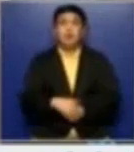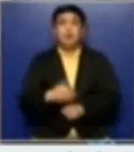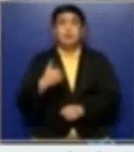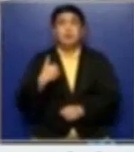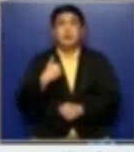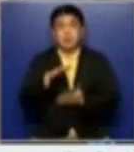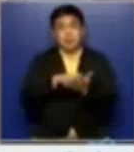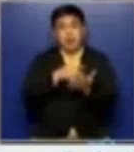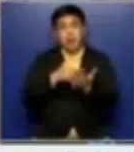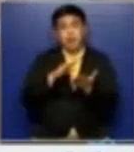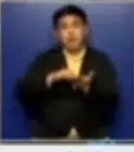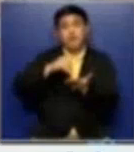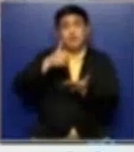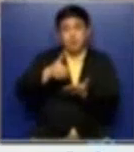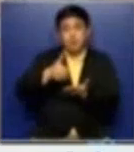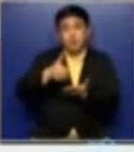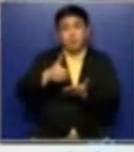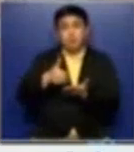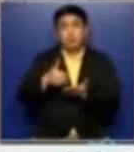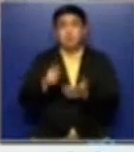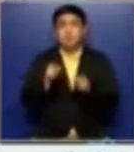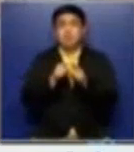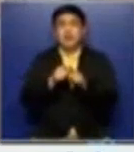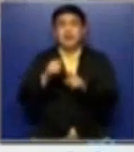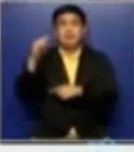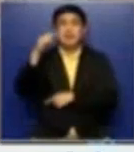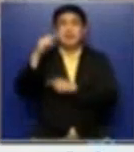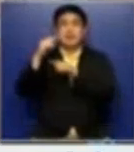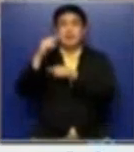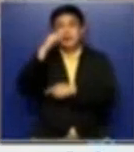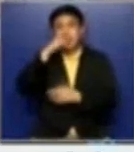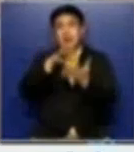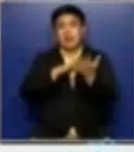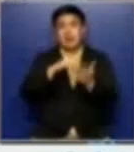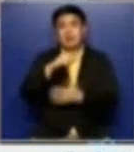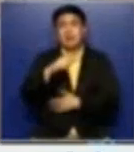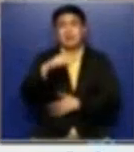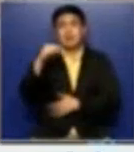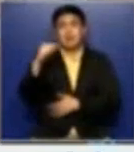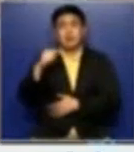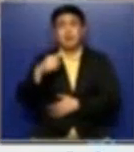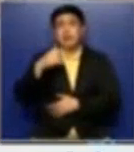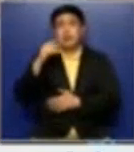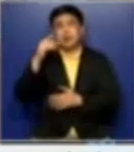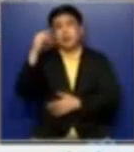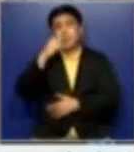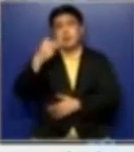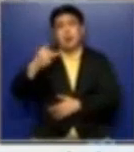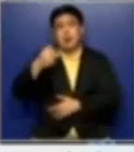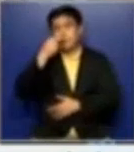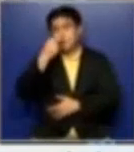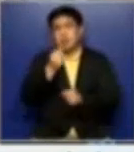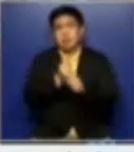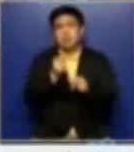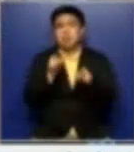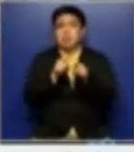ำแผนฟื้นฟูกิจการเขาเหมือนการบินไทยนี่แหละทำแผนฟื้นฟูปั๊บเหมือนเรากำลังทำงบประมาณนี่แหละนี่แหละ